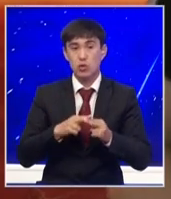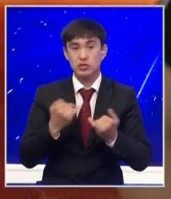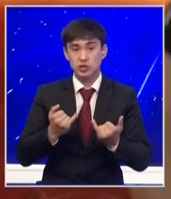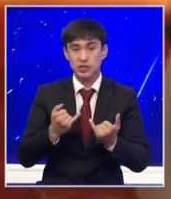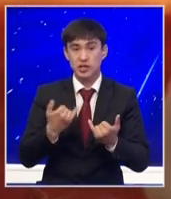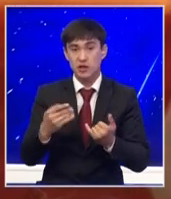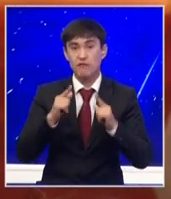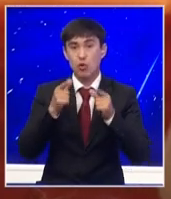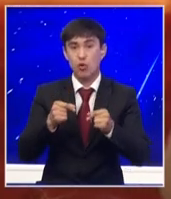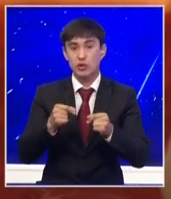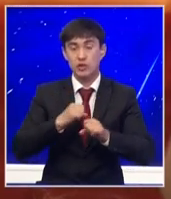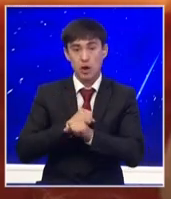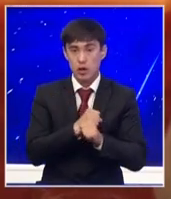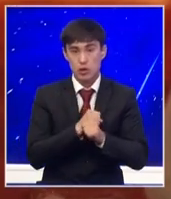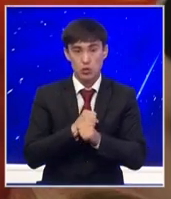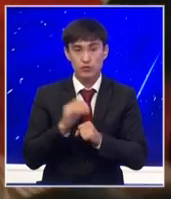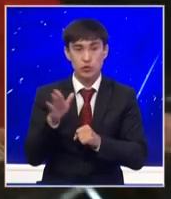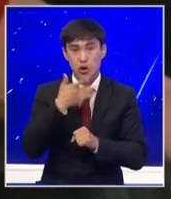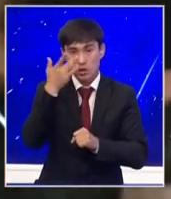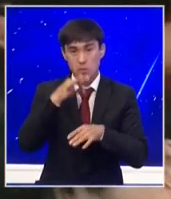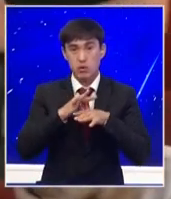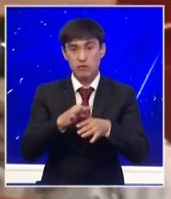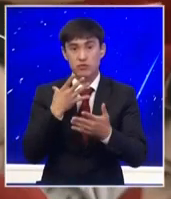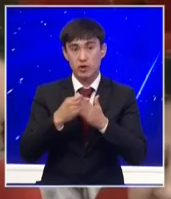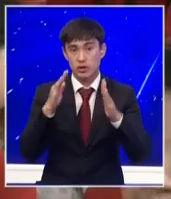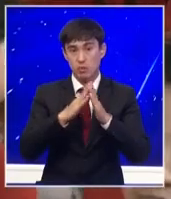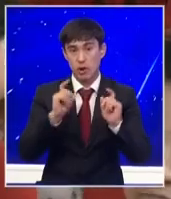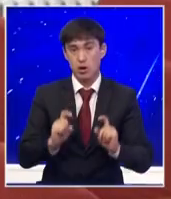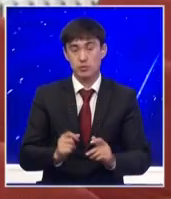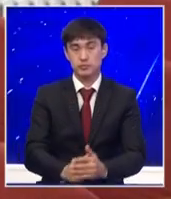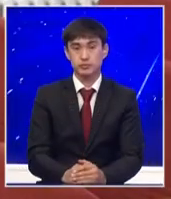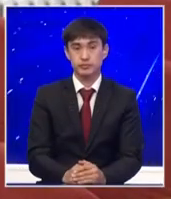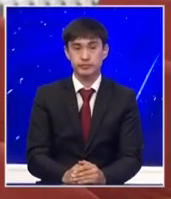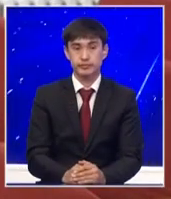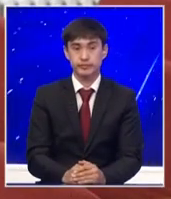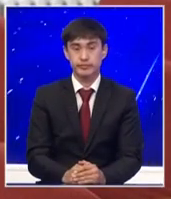что сейчас они выходят на каникулы и все лето проведут в своих домах